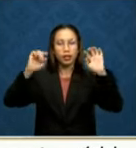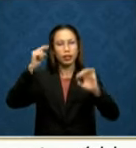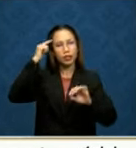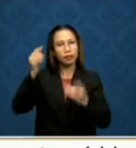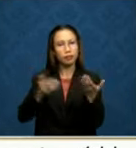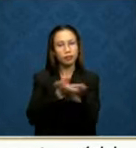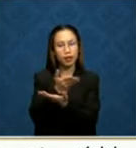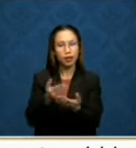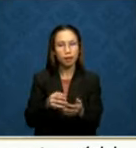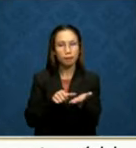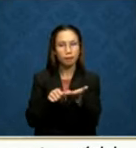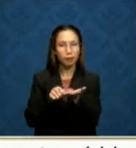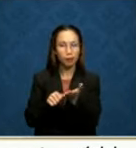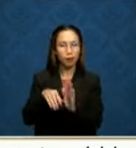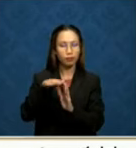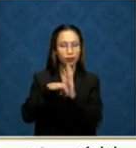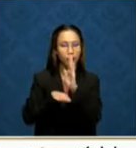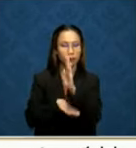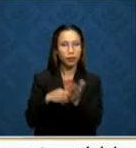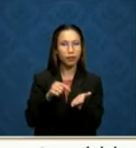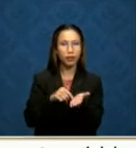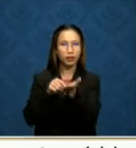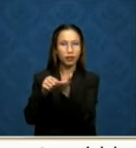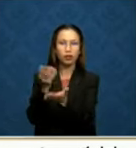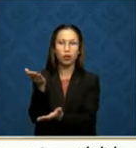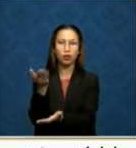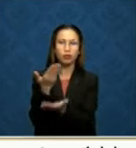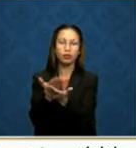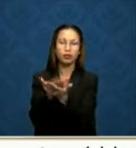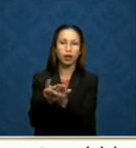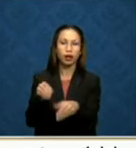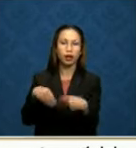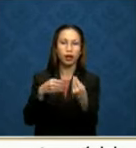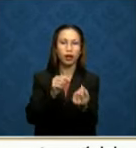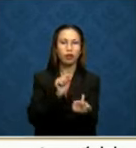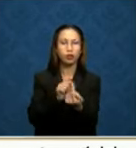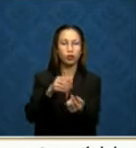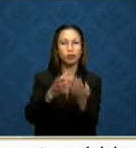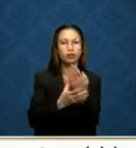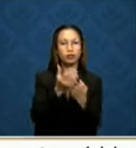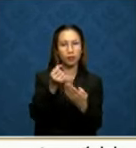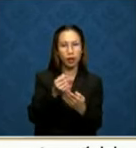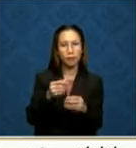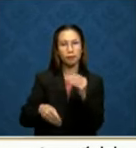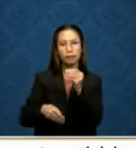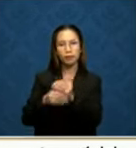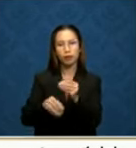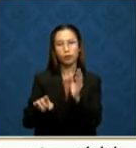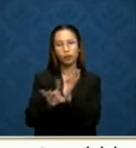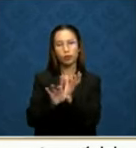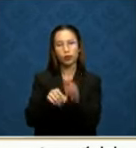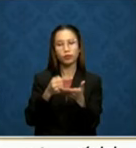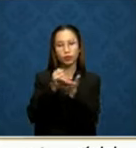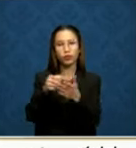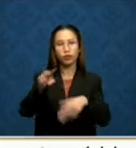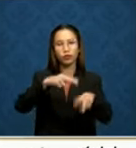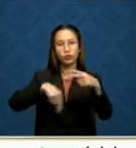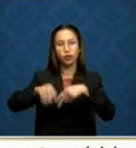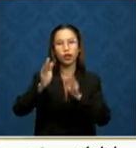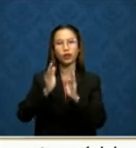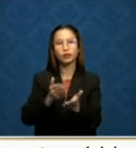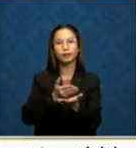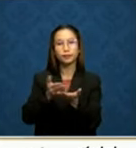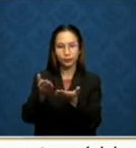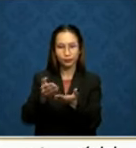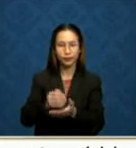ปรบปุงกระบวนการในการเสนองุประมาณค่ะเพออำนวยควสะดวกให้แ่ทางหนวยงานเพื่อเพิมประสทภาพในการที่จะคุมคองผู้บริโภค